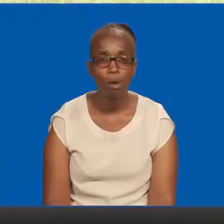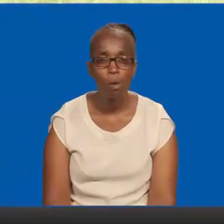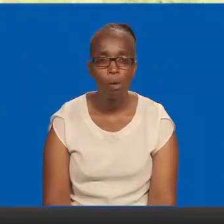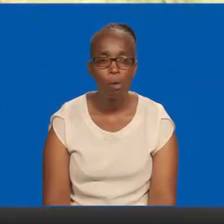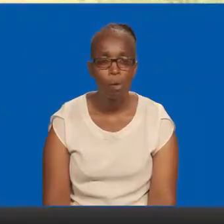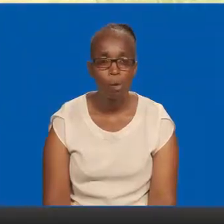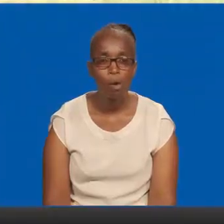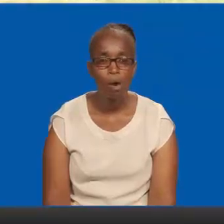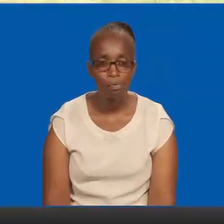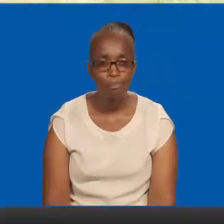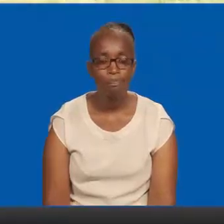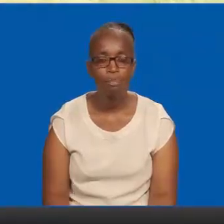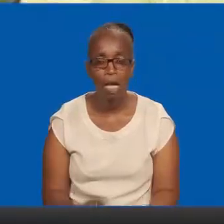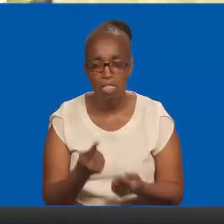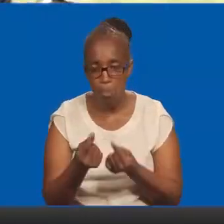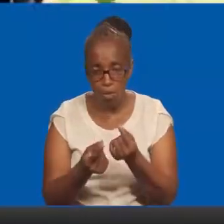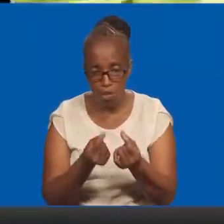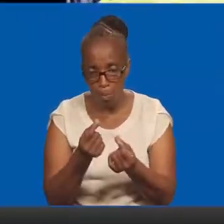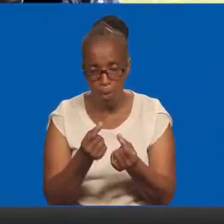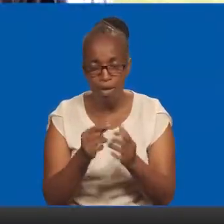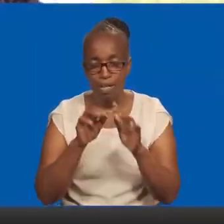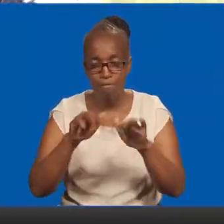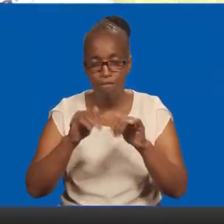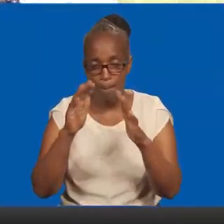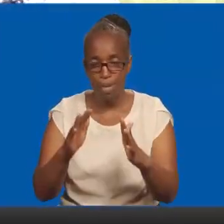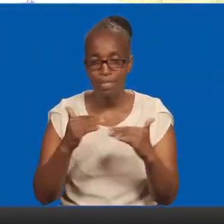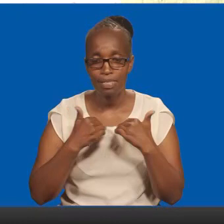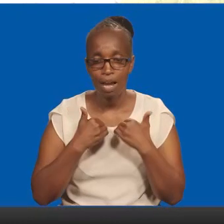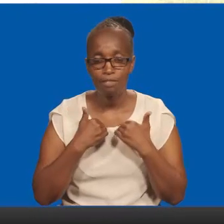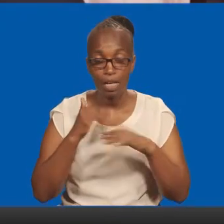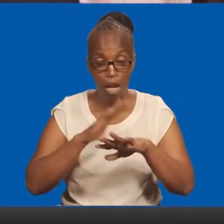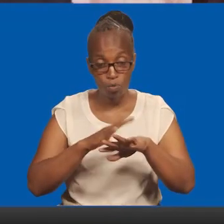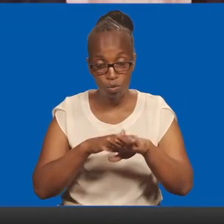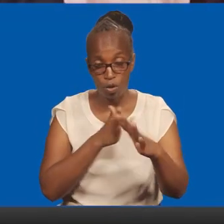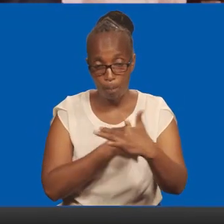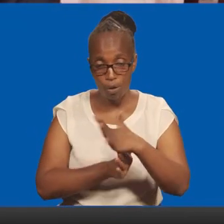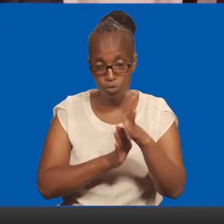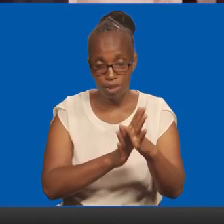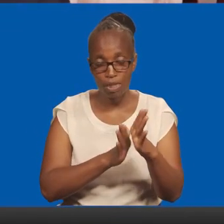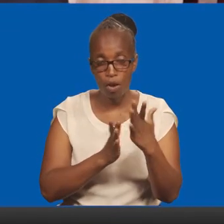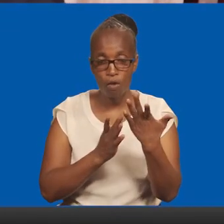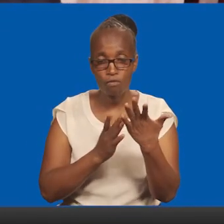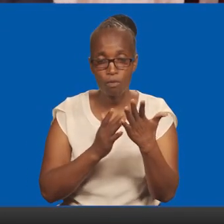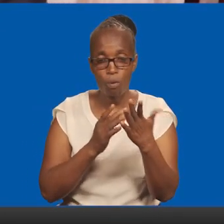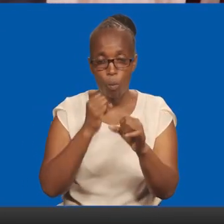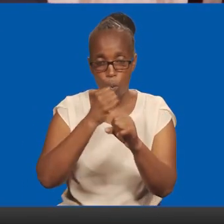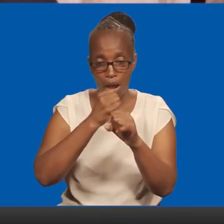Wakulima wadogo wadogo wakiwa na nafasi kubwa ya kusaidia kukabiliana na mabadiliko ya tabianchi.